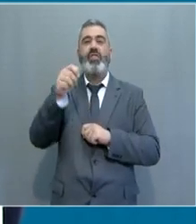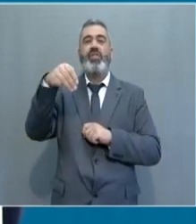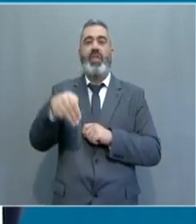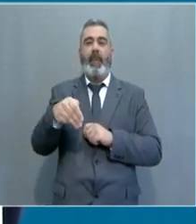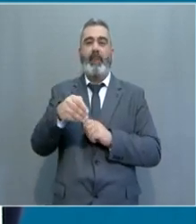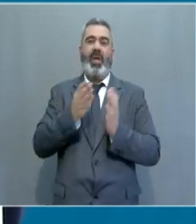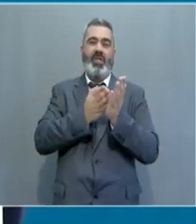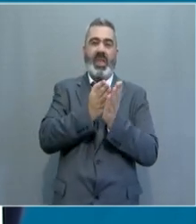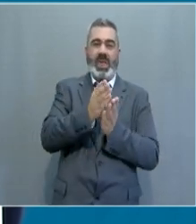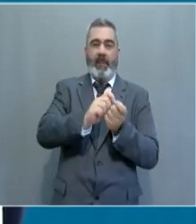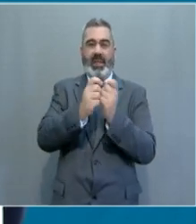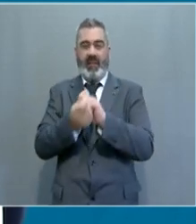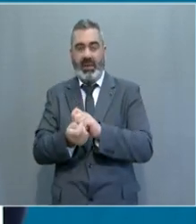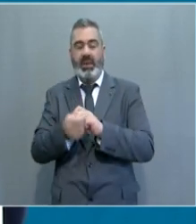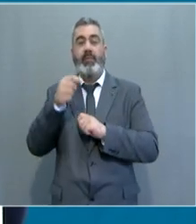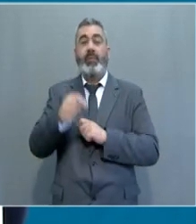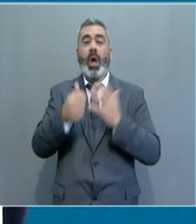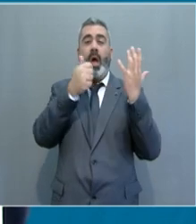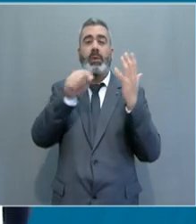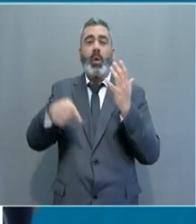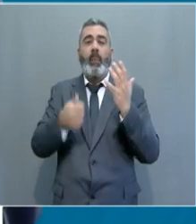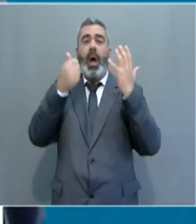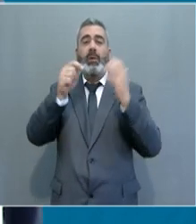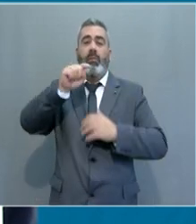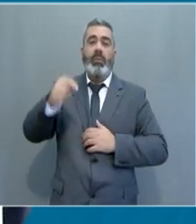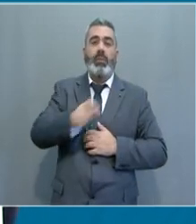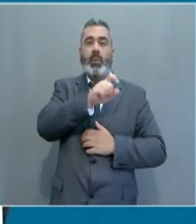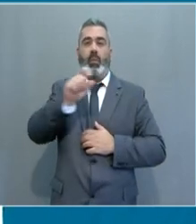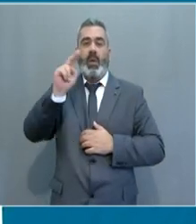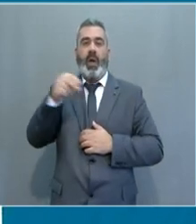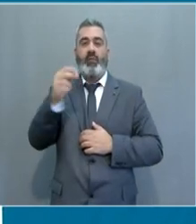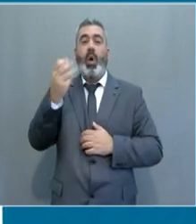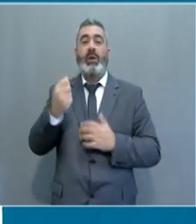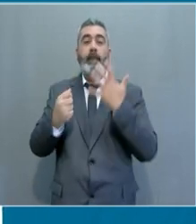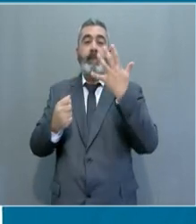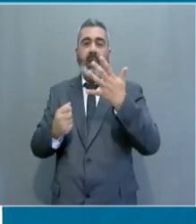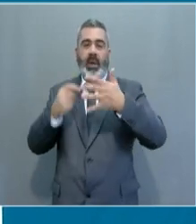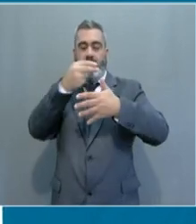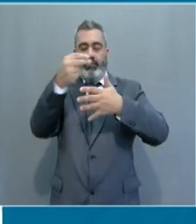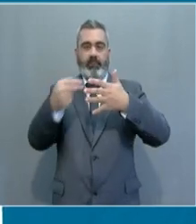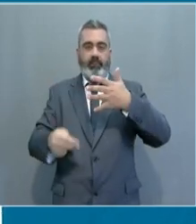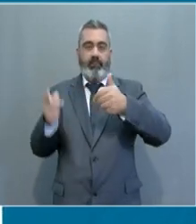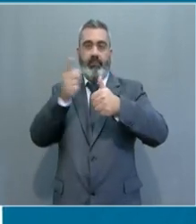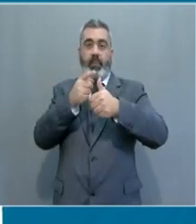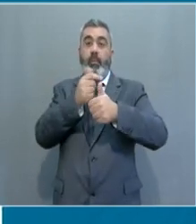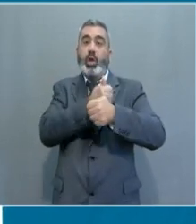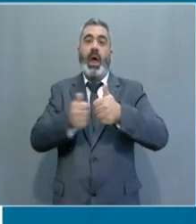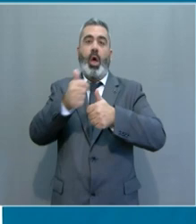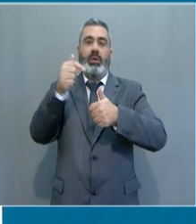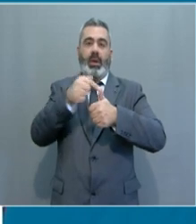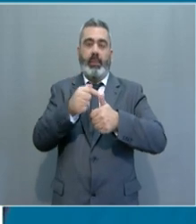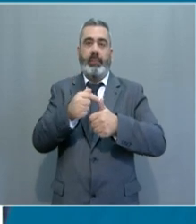προϋπολογισμό 1,6 δισεκατομμύρια ευρώ διαρθρώνεται σε 5 προτεραιότητες. Πρώτη προτεραιότητα, την ενίσχυση της